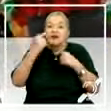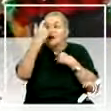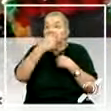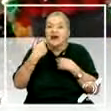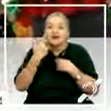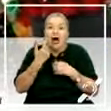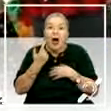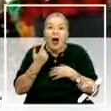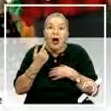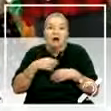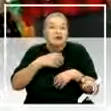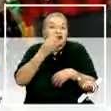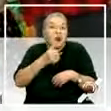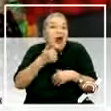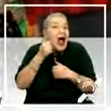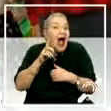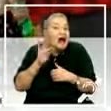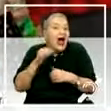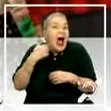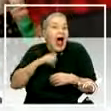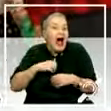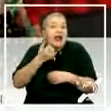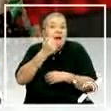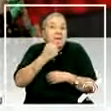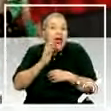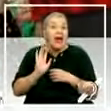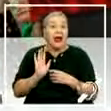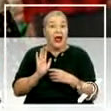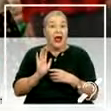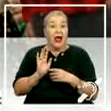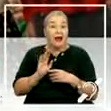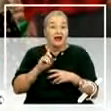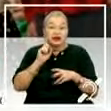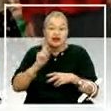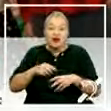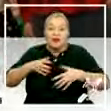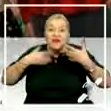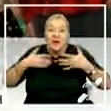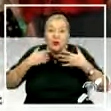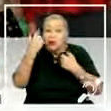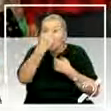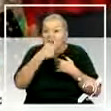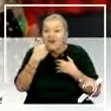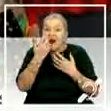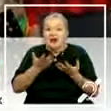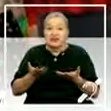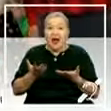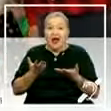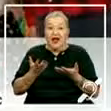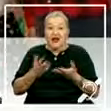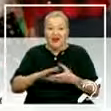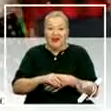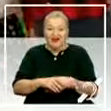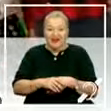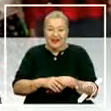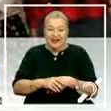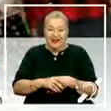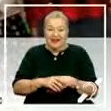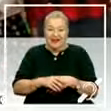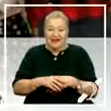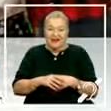bucuros! Poți să sari un pic dacă vrei. Hai! Ia zi, fii bucuros! Ana are mere! Ana are mere!